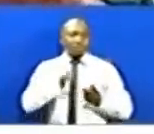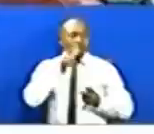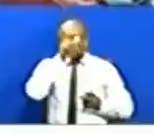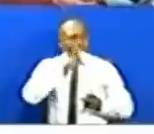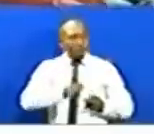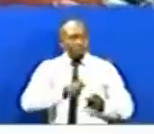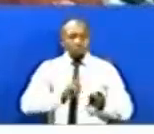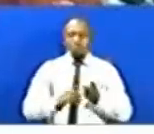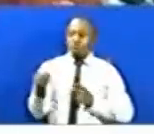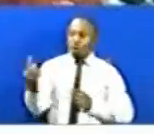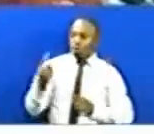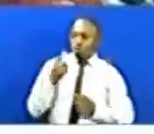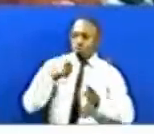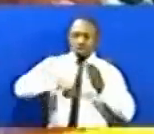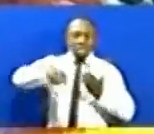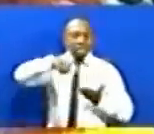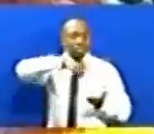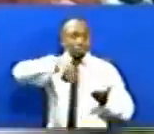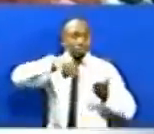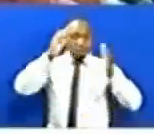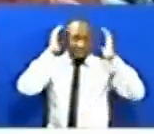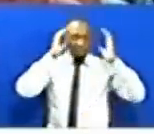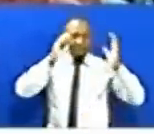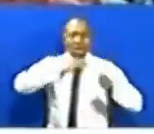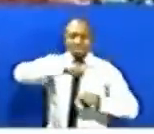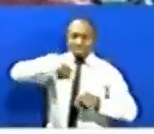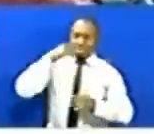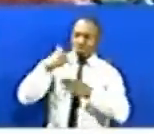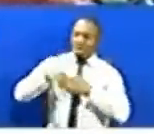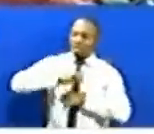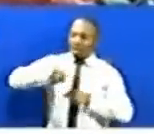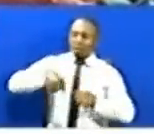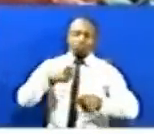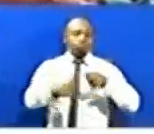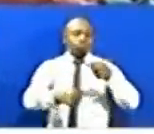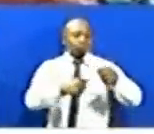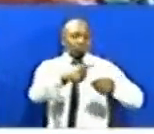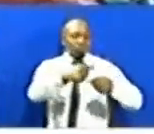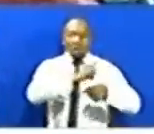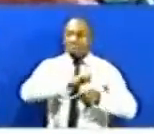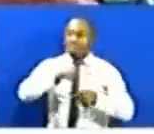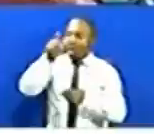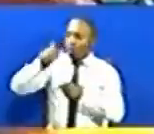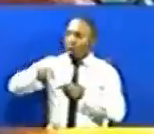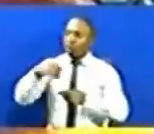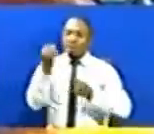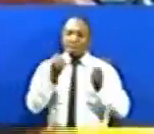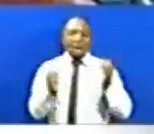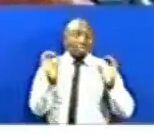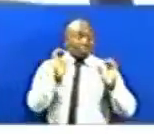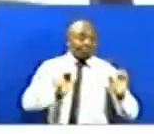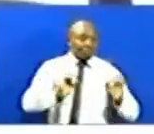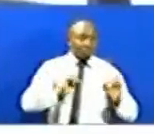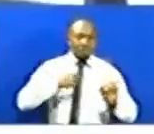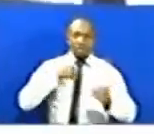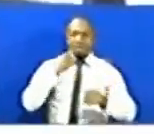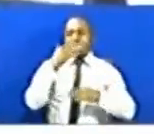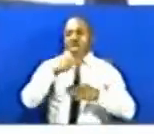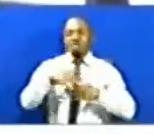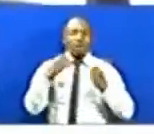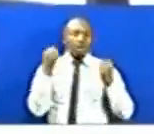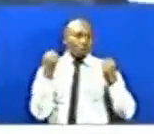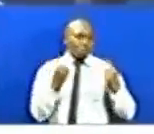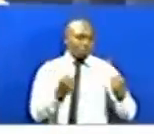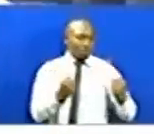sababu watu wanapokuja kuingia huko stendi na sisi biashara yetu ndio inaenda. Kwa bila watu na magari hatuwezi kufanya